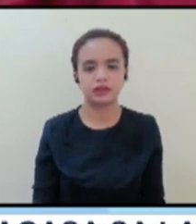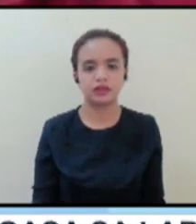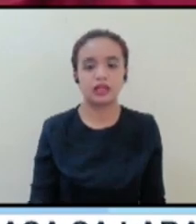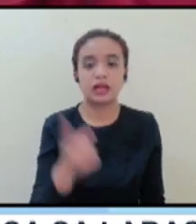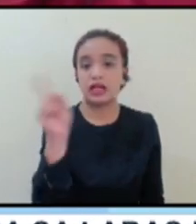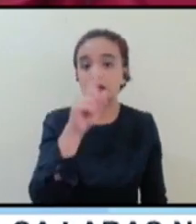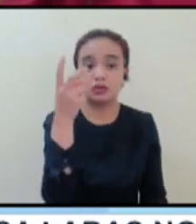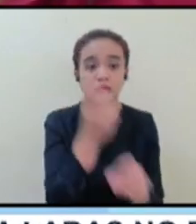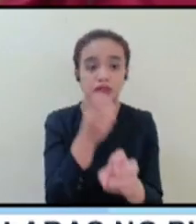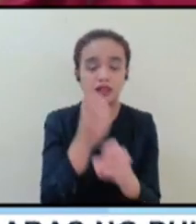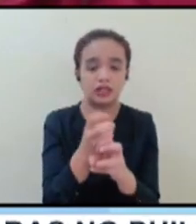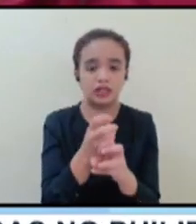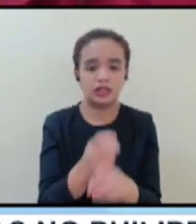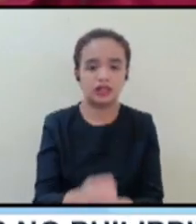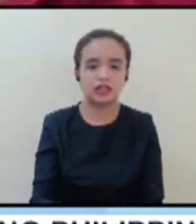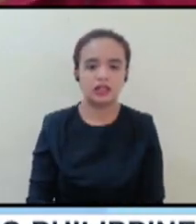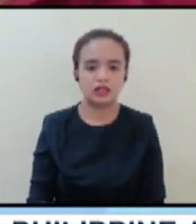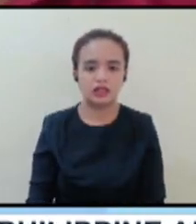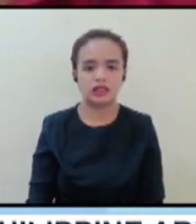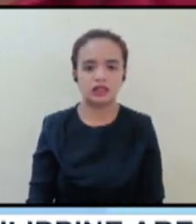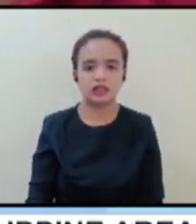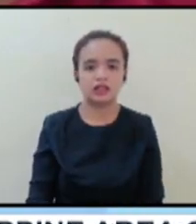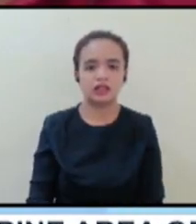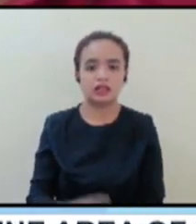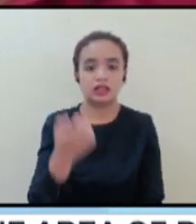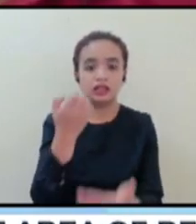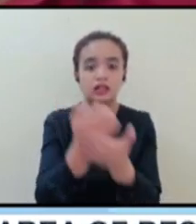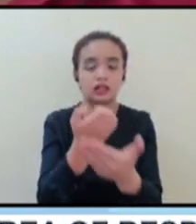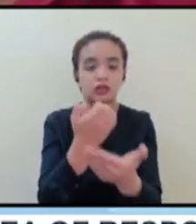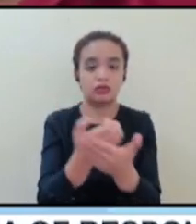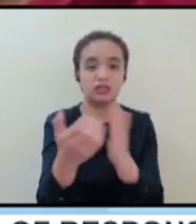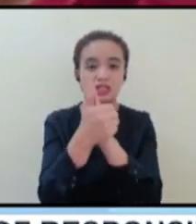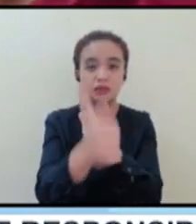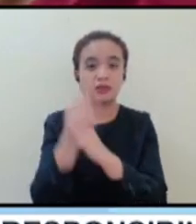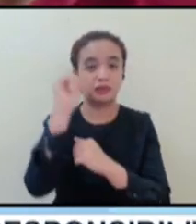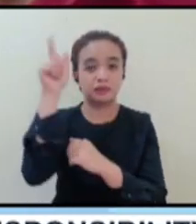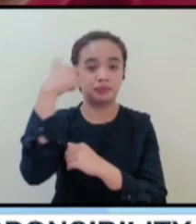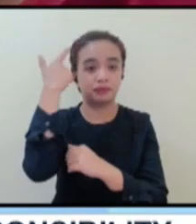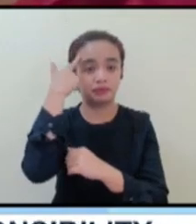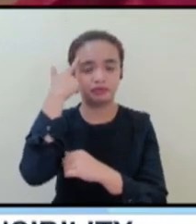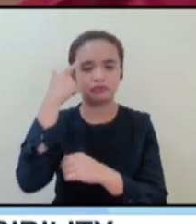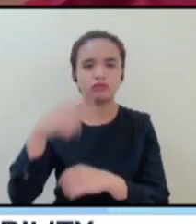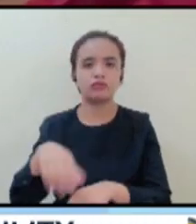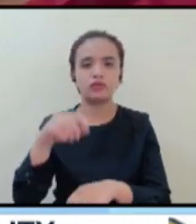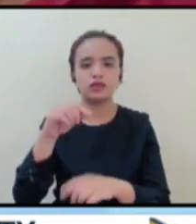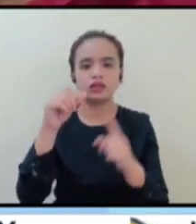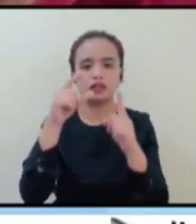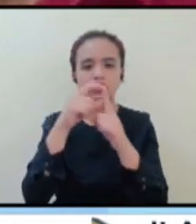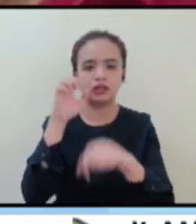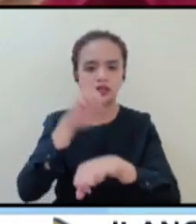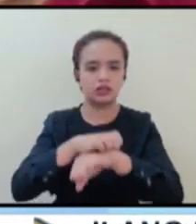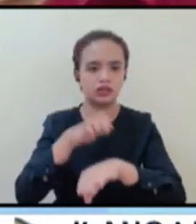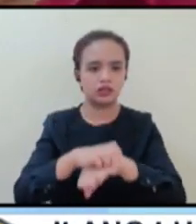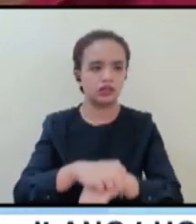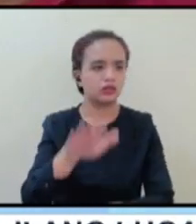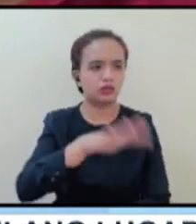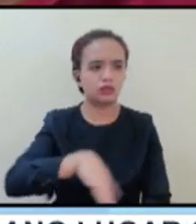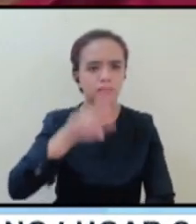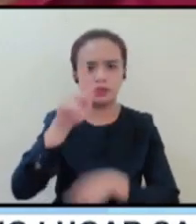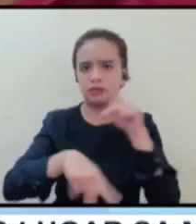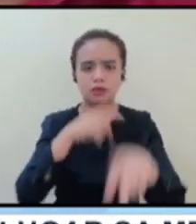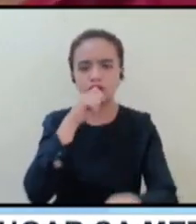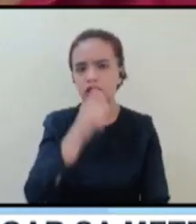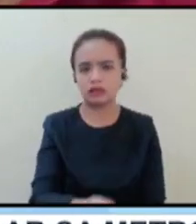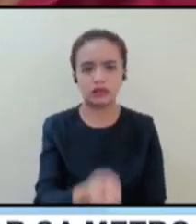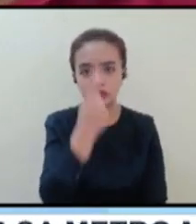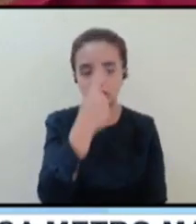kasi dito, ang ginagamit na paliwanag ng ating mga ekonomista sa pamahalaan ay sa wikang Ingles. So hindi maintindihan ng ordinaryong mamamayan, number